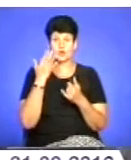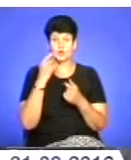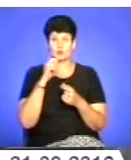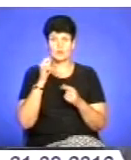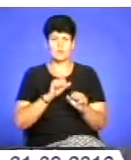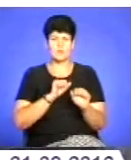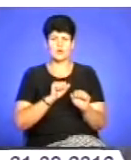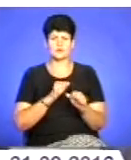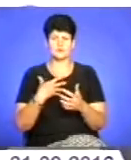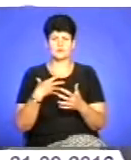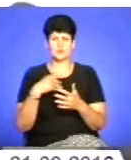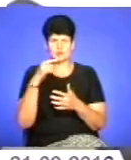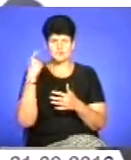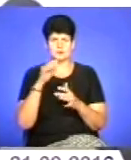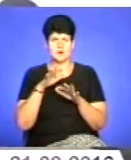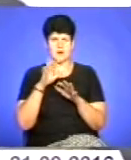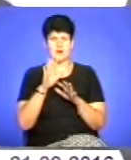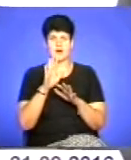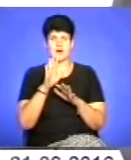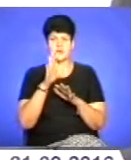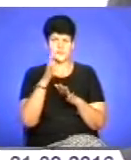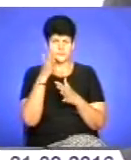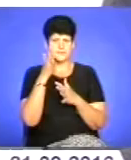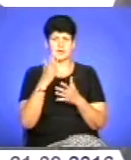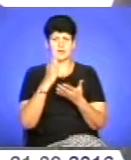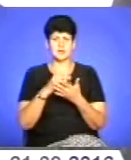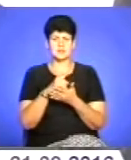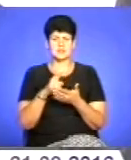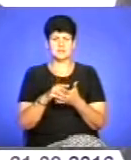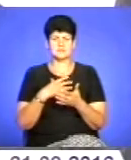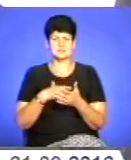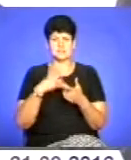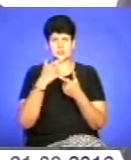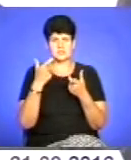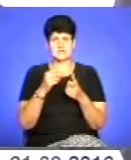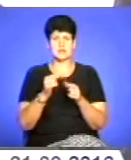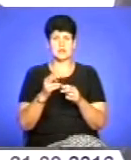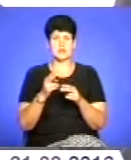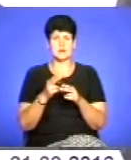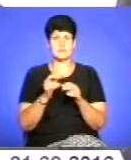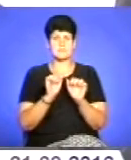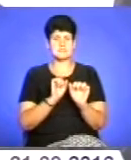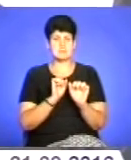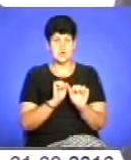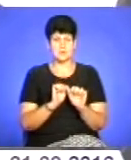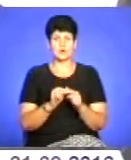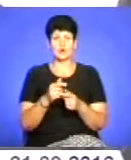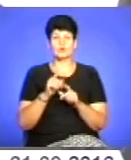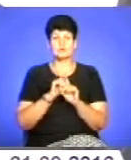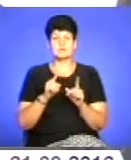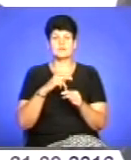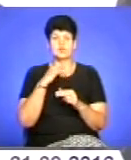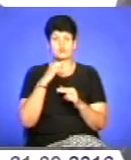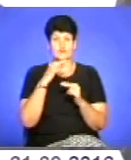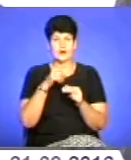себе від російської військової агресії, особливо гостро постає питання інформаційної безпеки. Просимо вас звернути увагу на місцеву газету «Свобода», яка, на нашу думку,